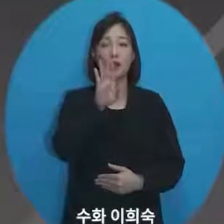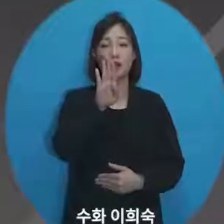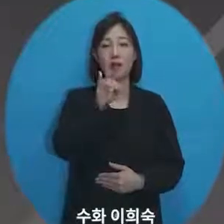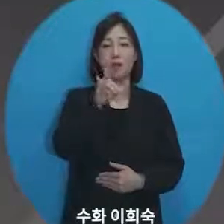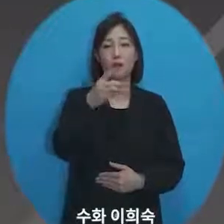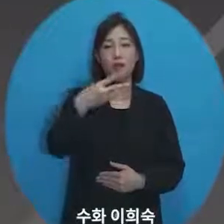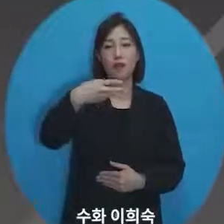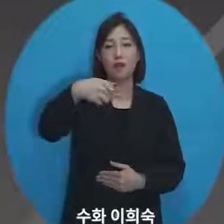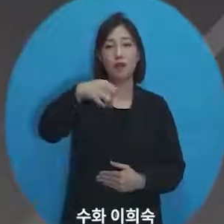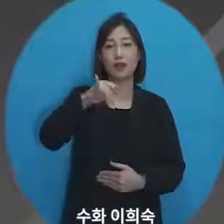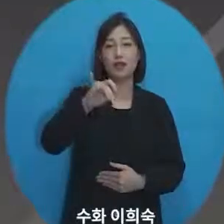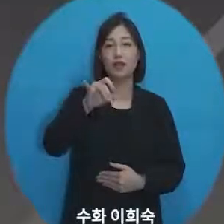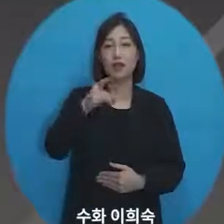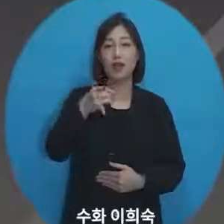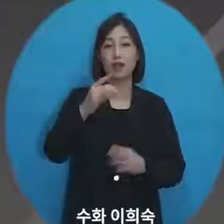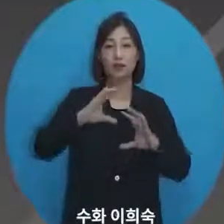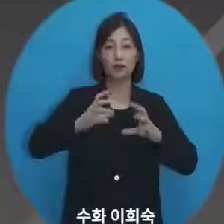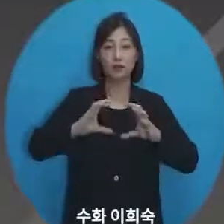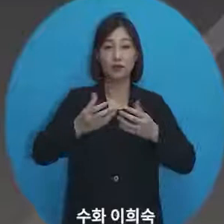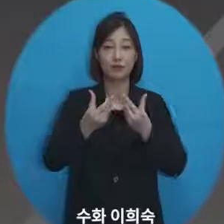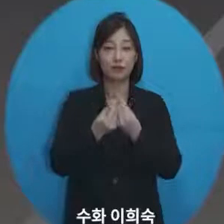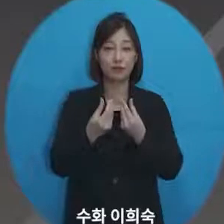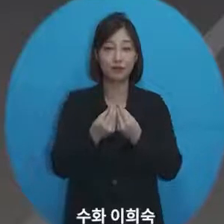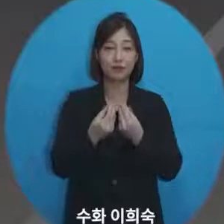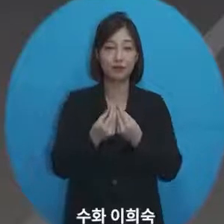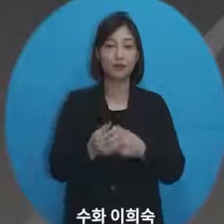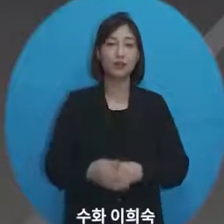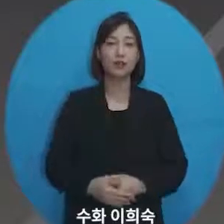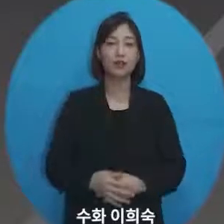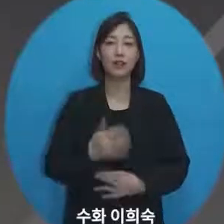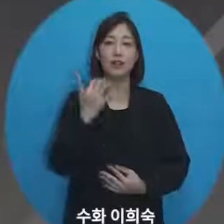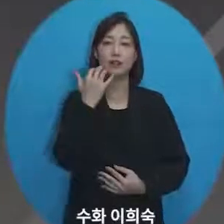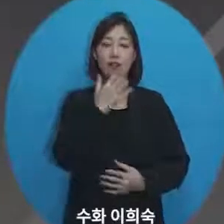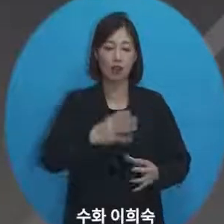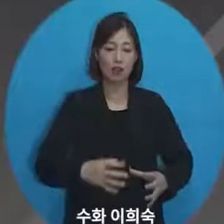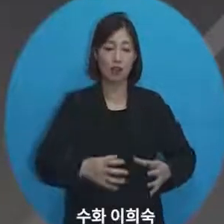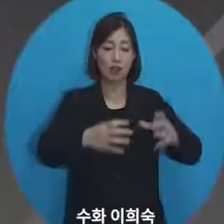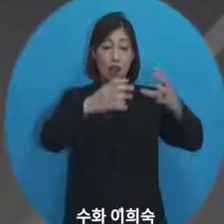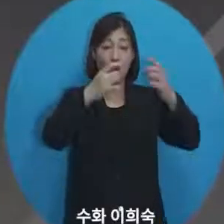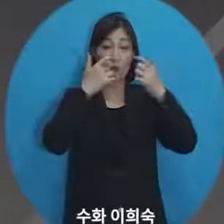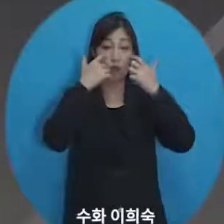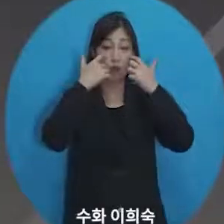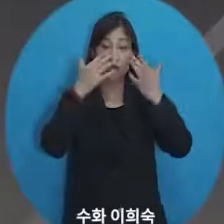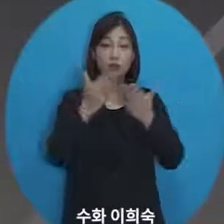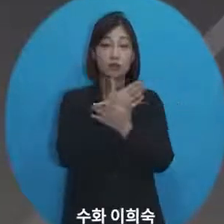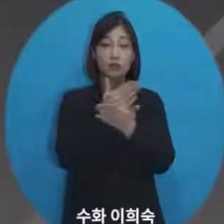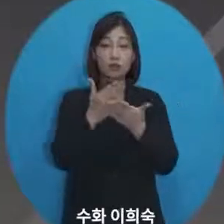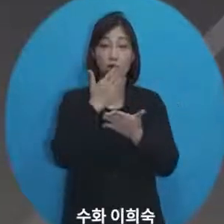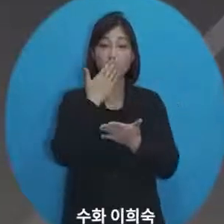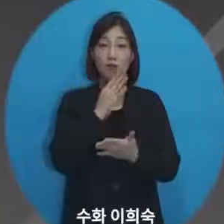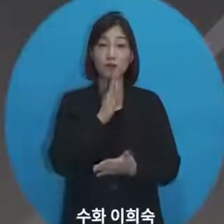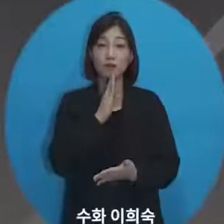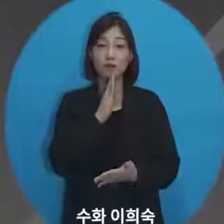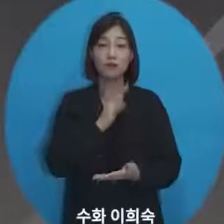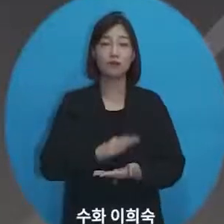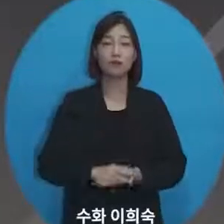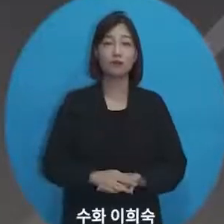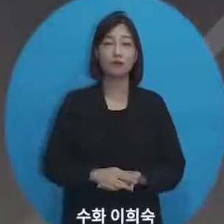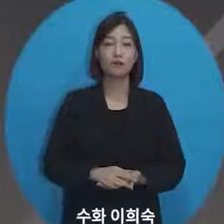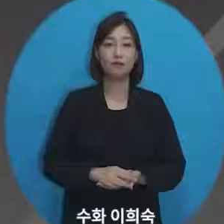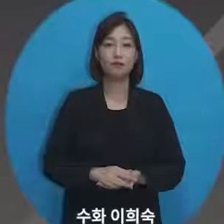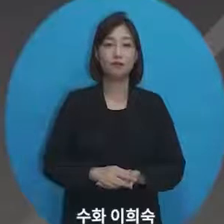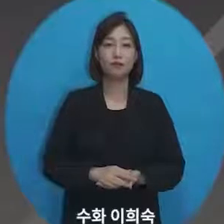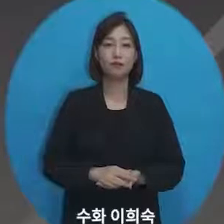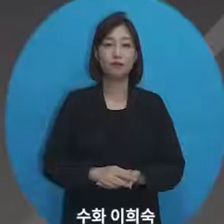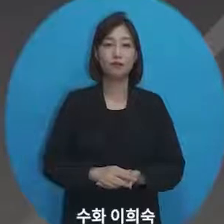그리고 벨기에의 사례인데요. 이렇게 보시면은 색상으로 기둥을 명확하게 구분하고 있는 것을 보실